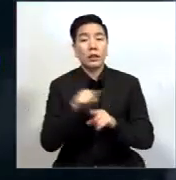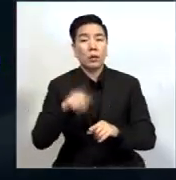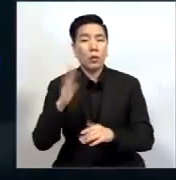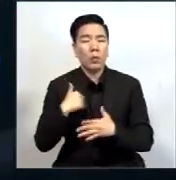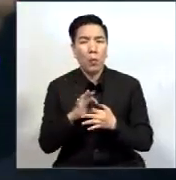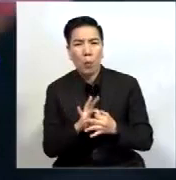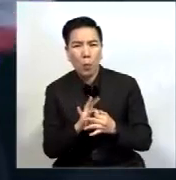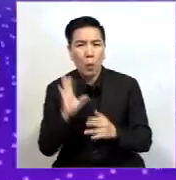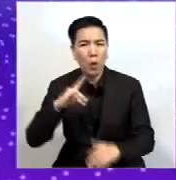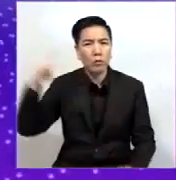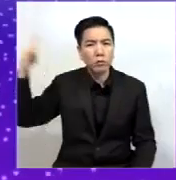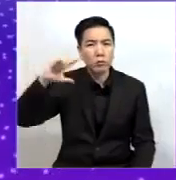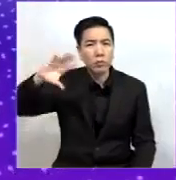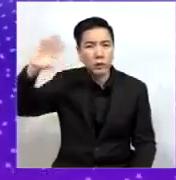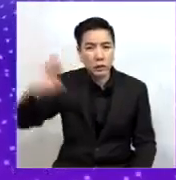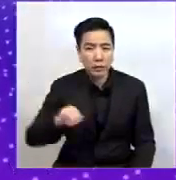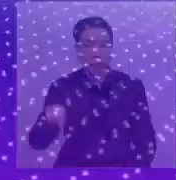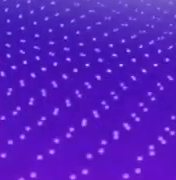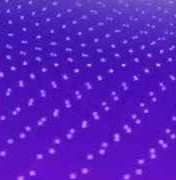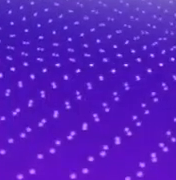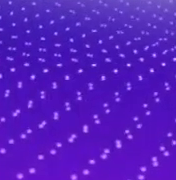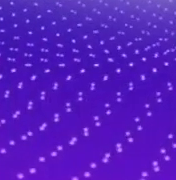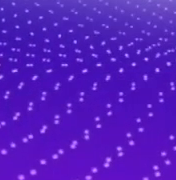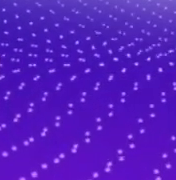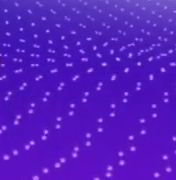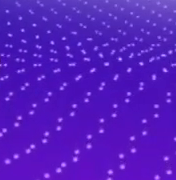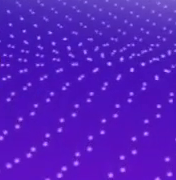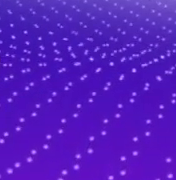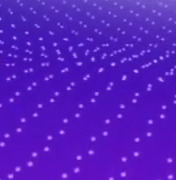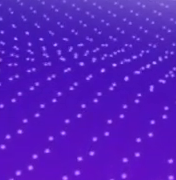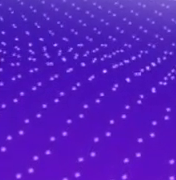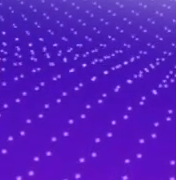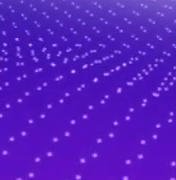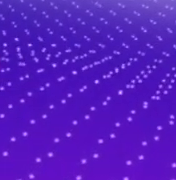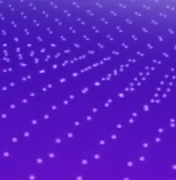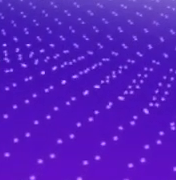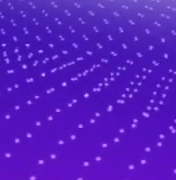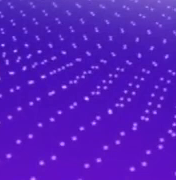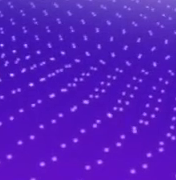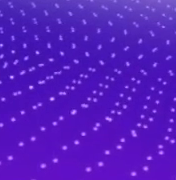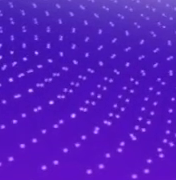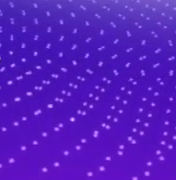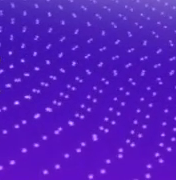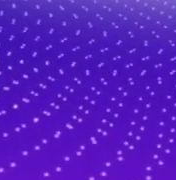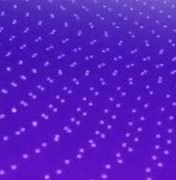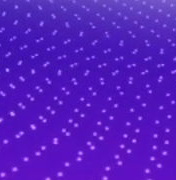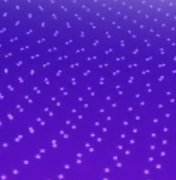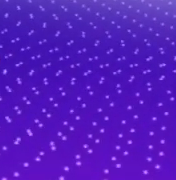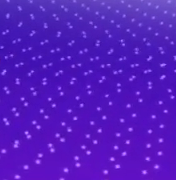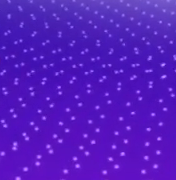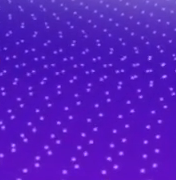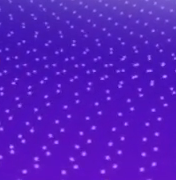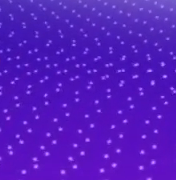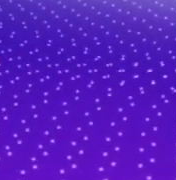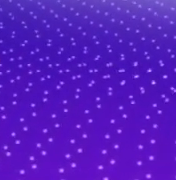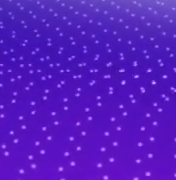ความกังวลใจว่าคนที่เดินทางมาจากพื้นที่เสี่ยงแล้วไม่ยอมกักตัวหรือไม่เปิดเผยข้อมูลจะทำอย่างไรซึ่งพระราชบัญญัติโ